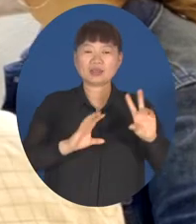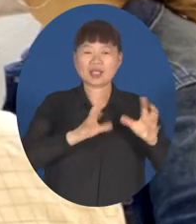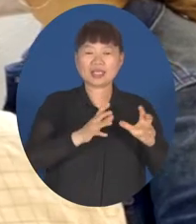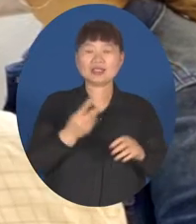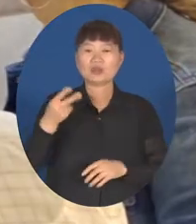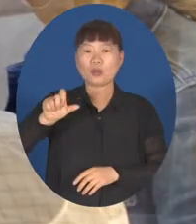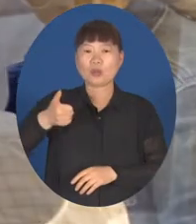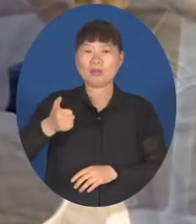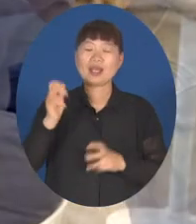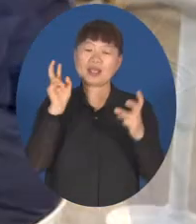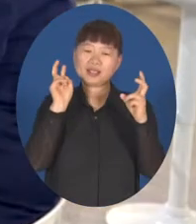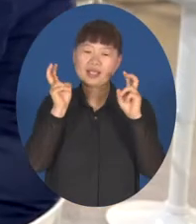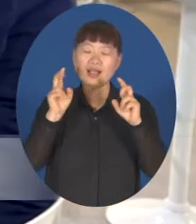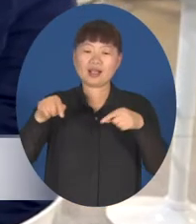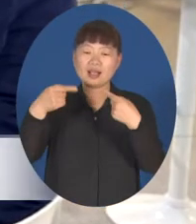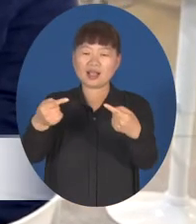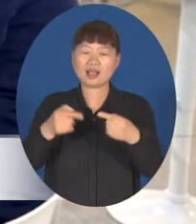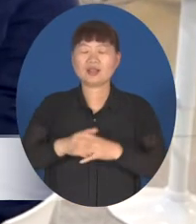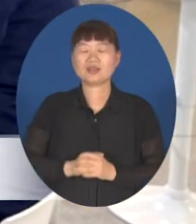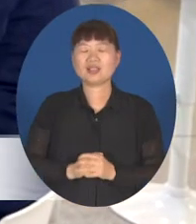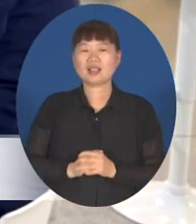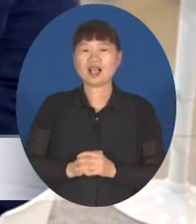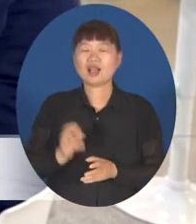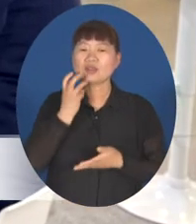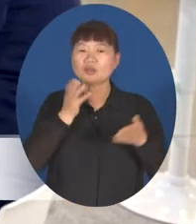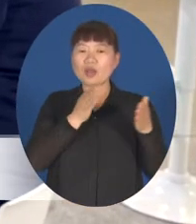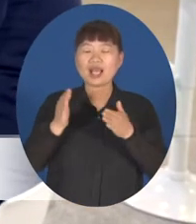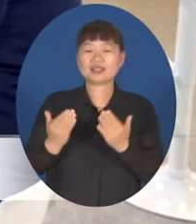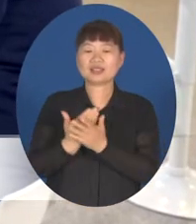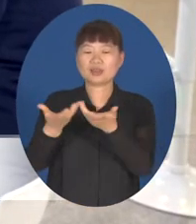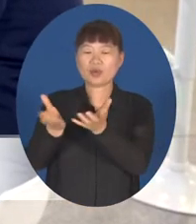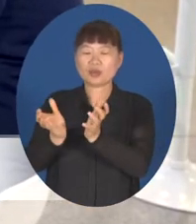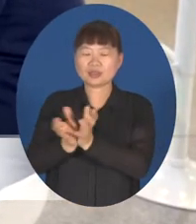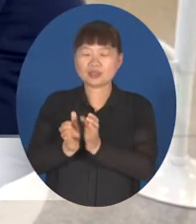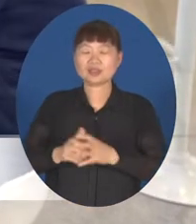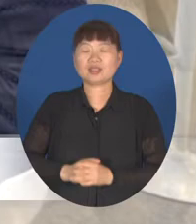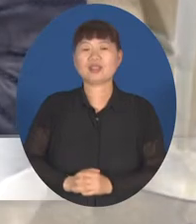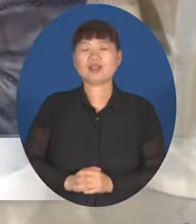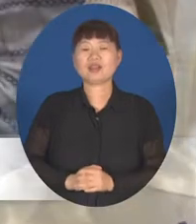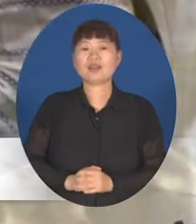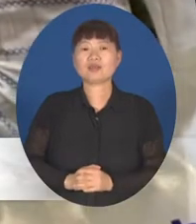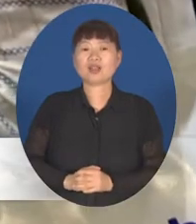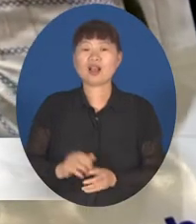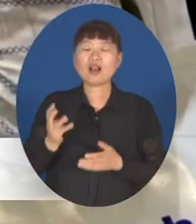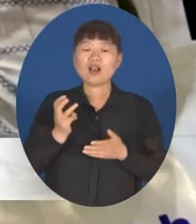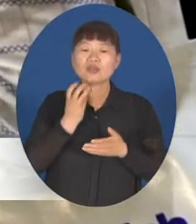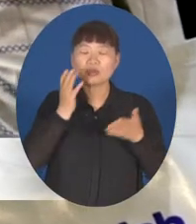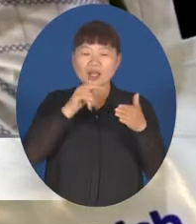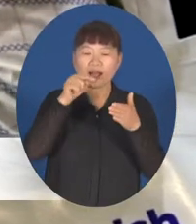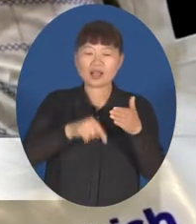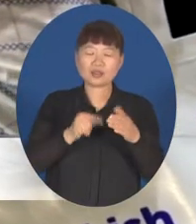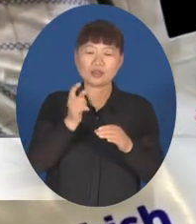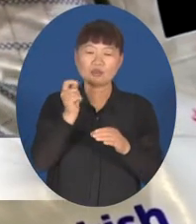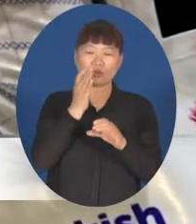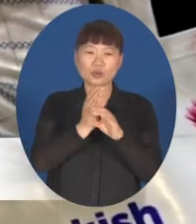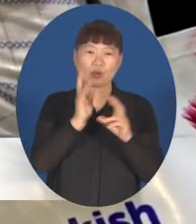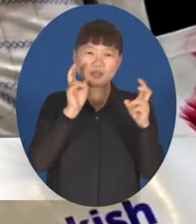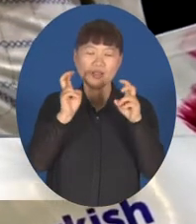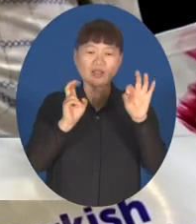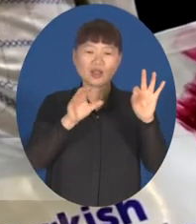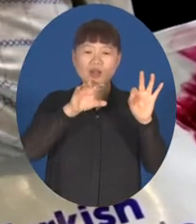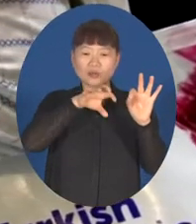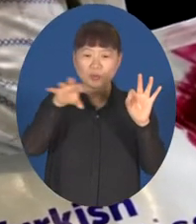참가. 경기도와 경기도경제과학진흥원은 전시회에 경기 도건을 만들어 도내 중소기업 10곳이 다양한 제품을 알릴 수